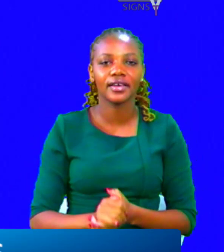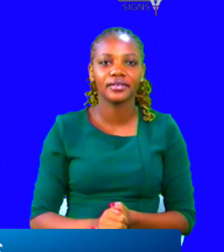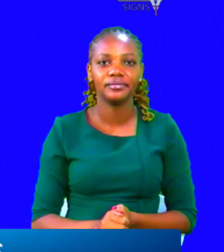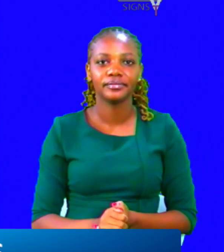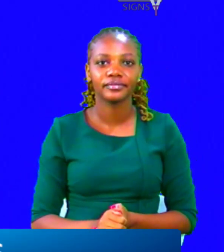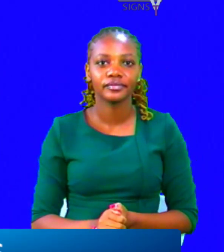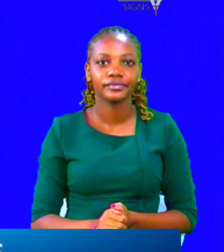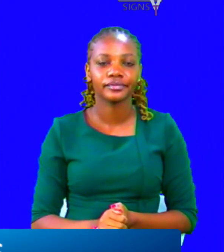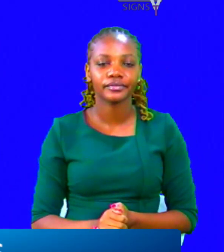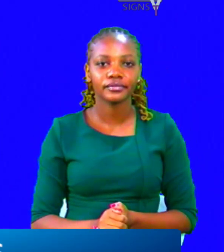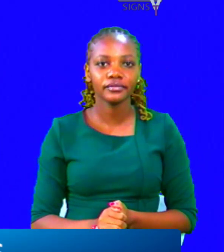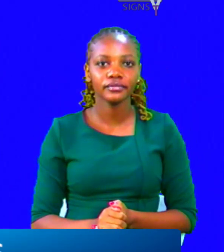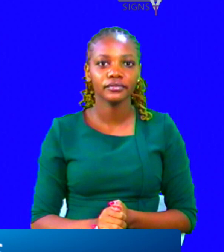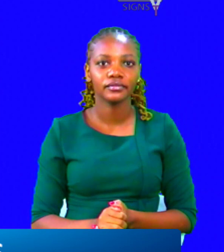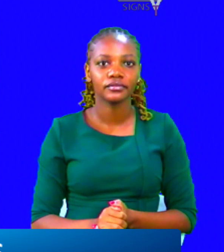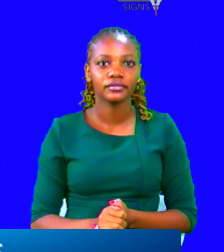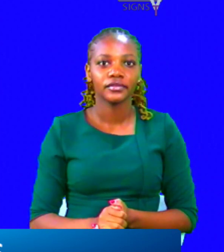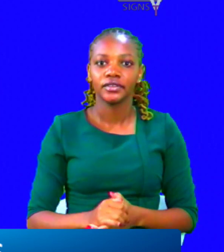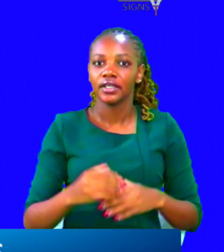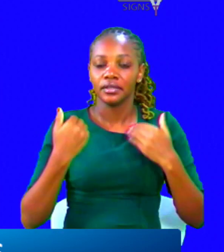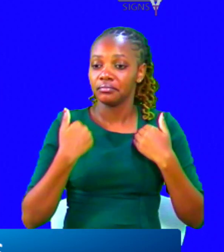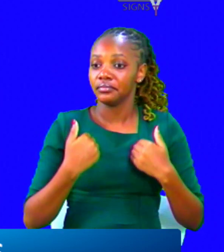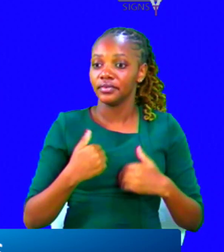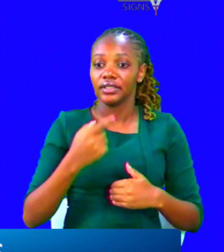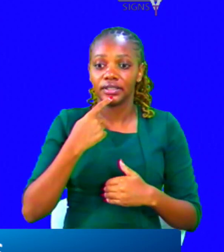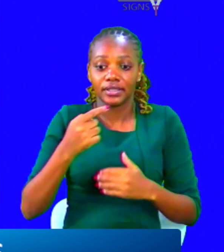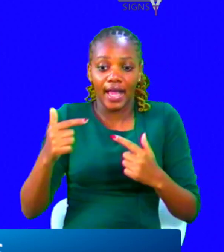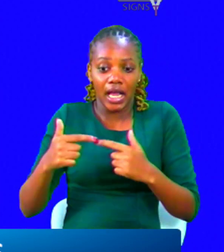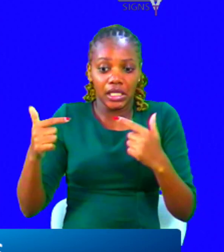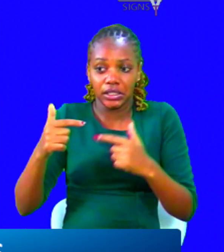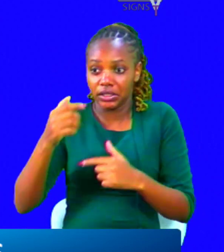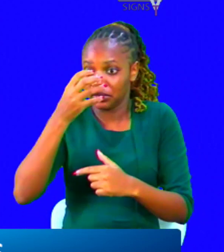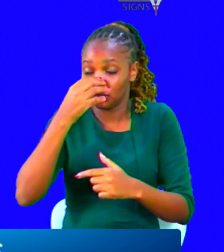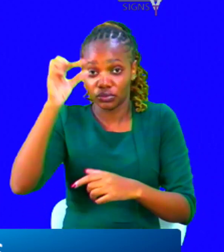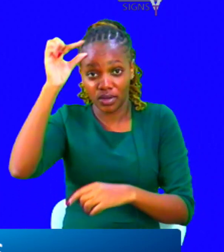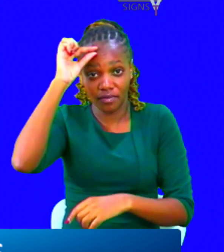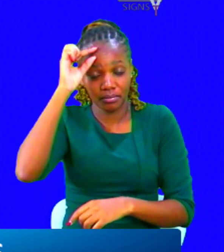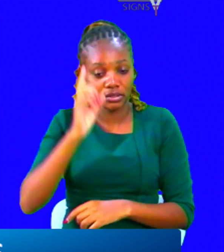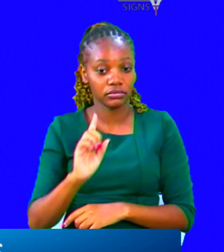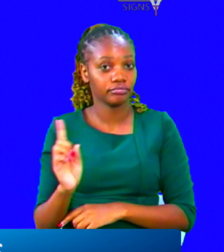hakuna chochote. Sisi hatujasema hata siku moja tunataka kuwa ndani ya serikali ya Ruto.